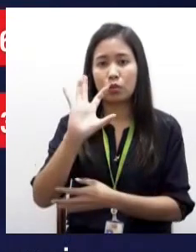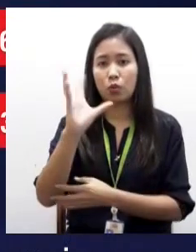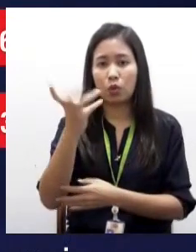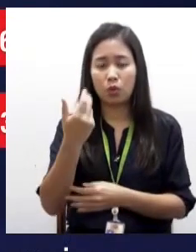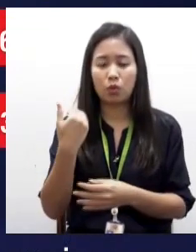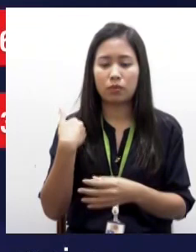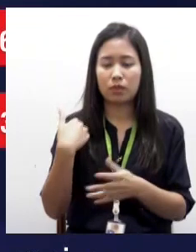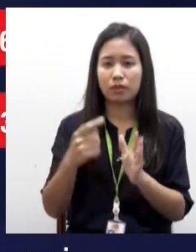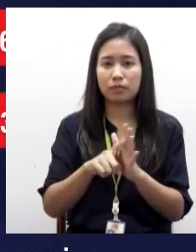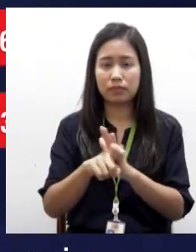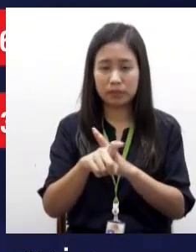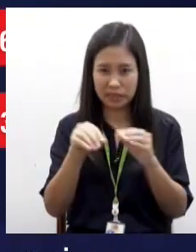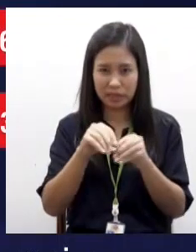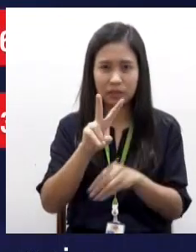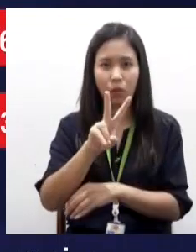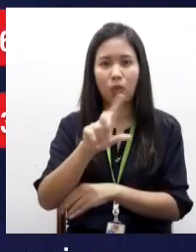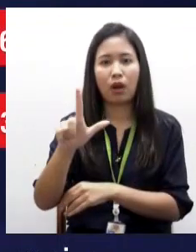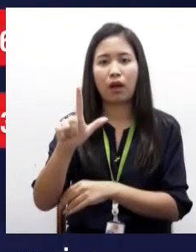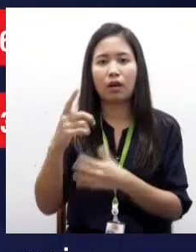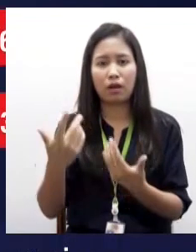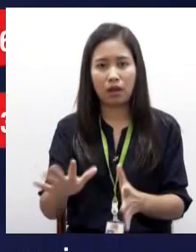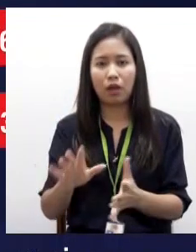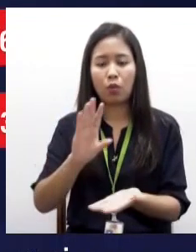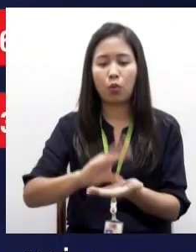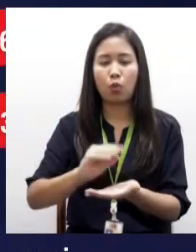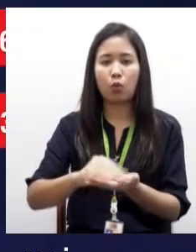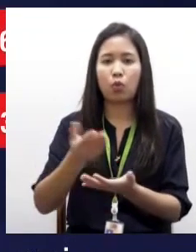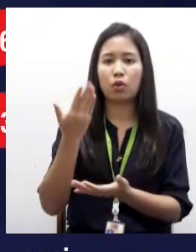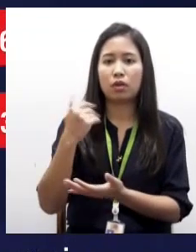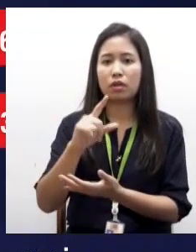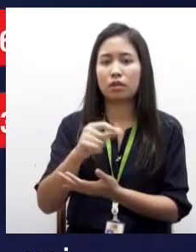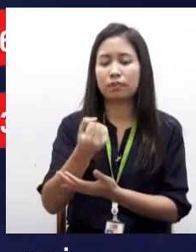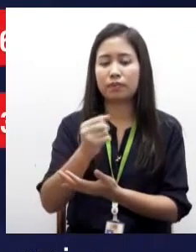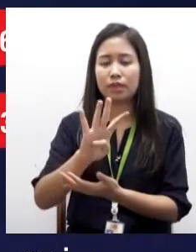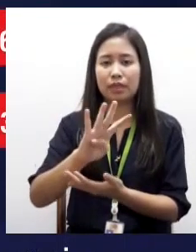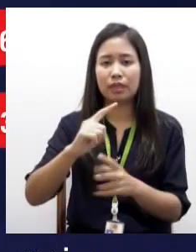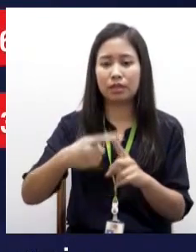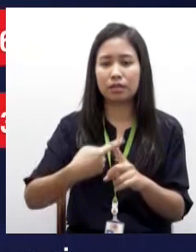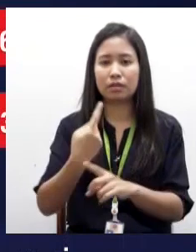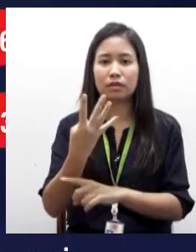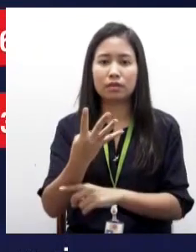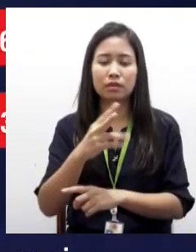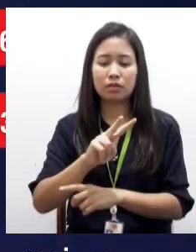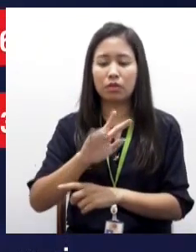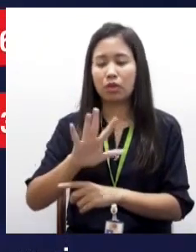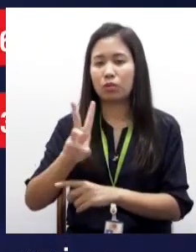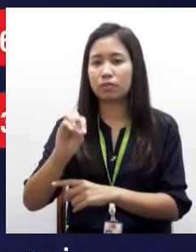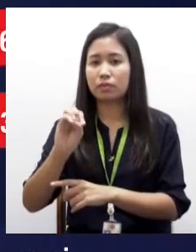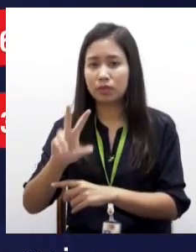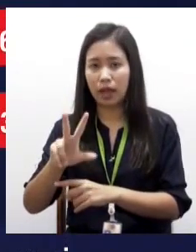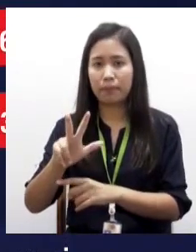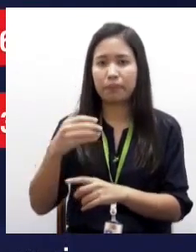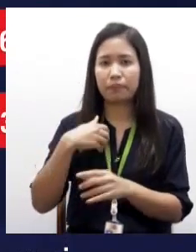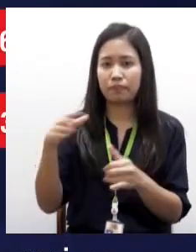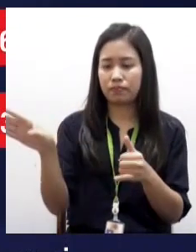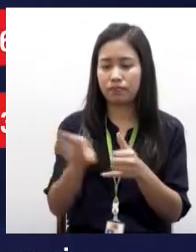ค่ะวันนี้ในประเด็นแรกเป็นส่วนของการที่นำเสนอสถานการณ์โรคไกวรัตน์โควิชนายทีนซึ่งทางรายการพุธเช้าข่าวสพฐได้รับข้อมูลมาจากศูนย์บริหารสถานการณ์ของโรคติดเชื้อไวรัสโคโรน่าโควิชนายทีนที่เราเรียกว่าศูนย์สปกตลอดถึงกรมควบคุมโรคกระทรวงสาธารณสุขและศูนย์เฝ้าระวังและติดตามสถานการณ์โควิชนายทีนของสำนักงานคณะการการศึกษาขั้นพื้นฐานวันนี้มาดูในข้อมูลด้วยครับเป็นสถานการณ์ทั่วโลกนะครับอ่าเราจะเห็นภาพว่าวันนี้สถานการณ์ทั่วโลกคนติดเชื้อเกือบ2ล้านแล้วครับนะข้อมูลวันที่ 14เมษายน2563มีผู้ติดเชื้ออยู่